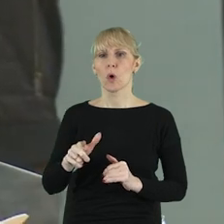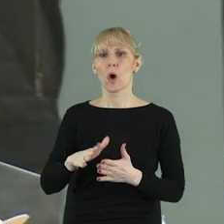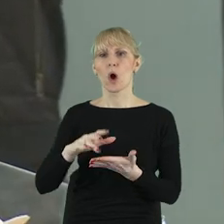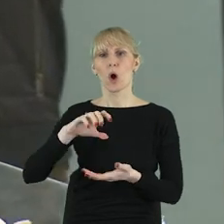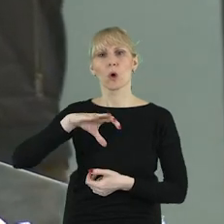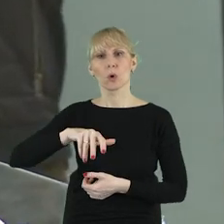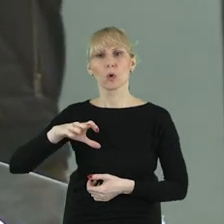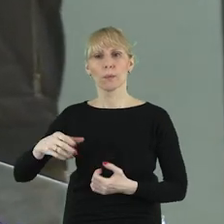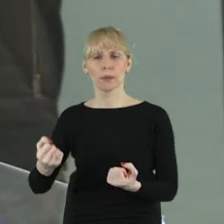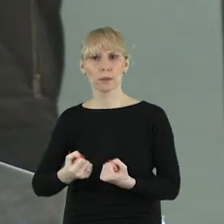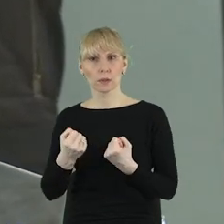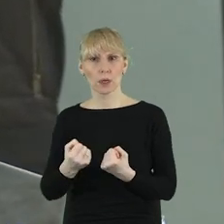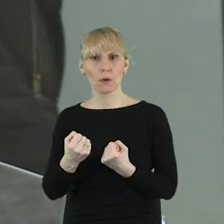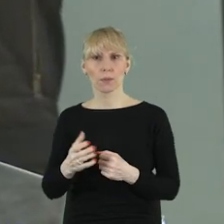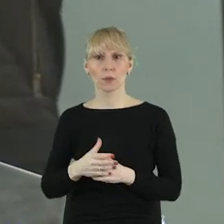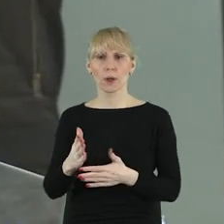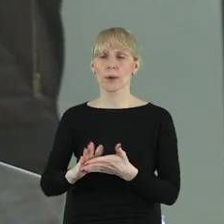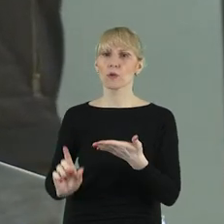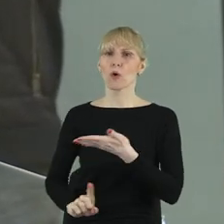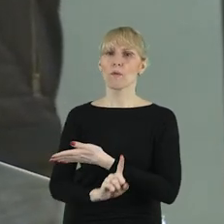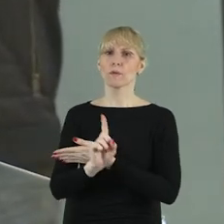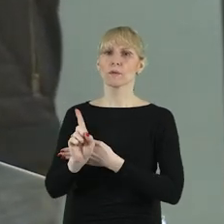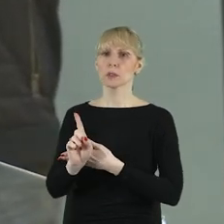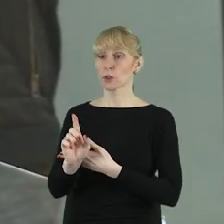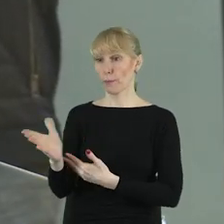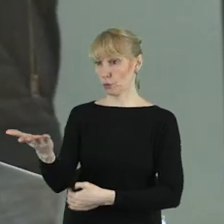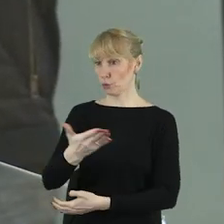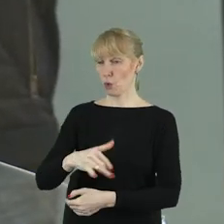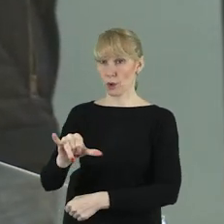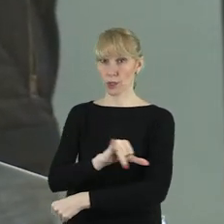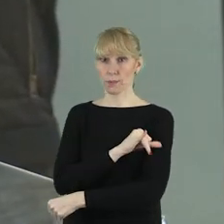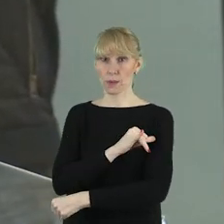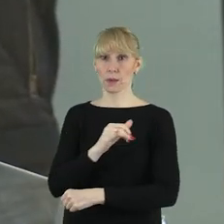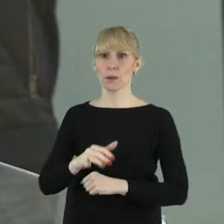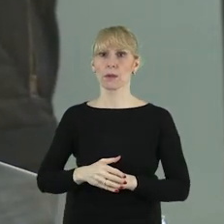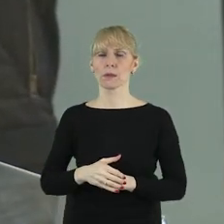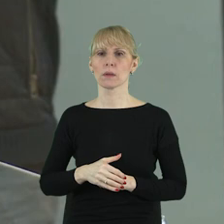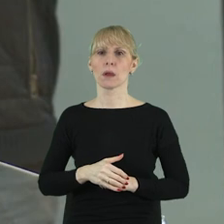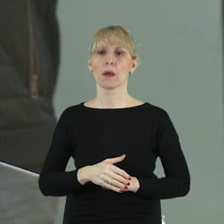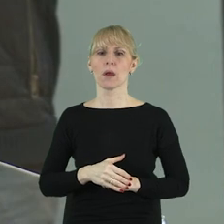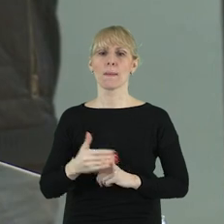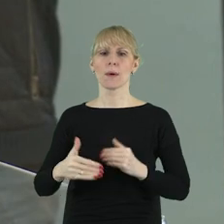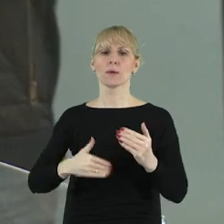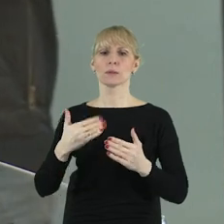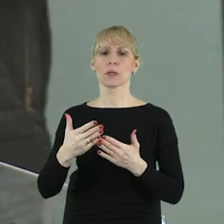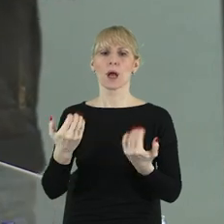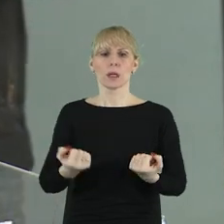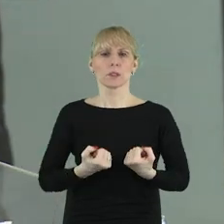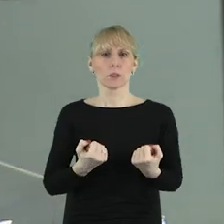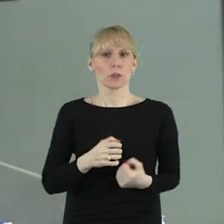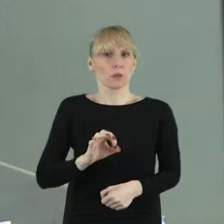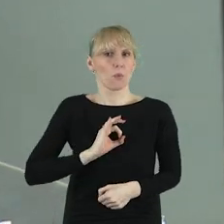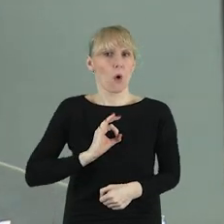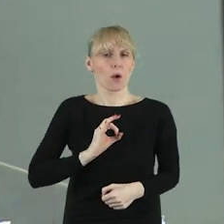sesji lokalne grupy działania, aby wystąpić w ich imieniu poza swoją